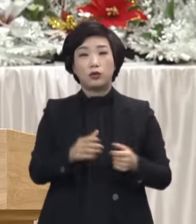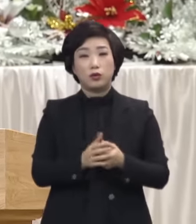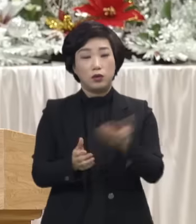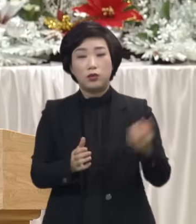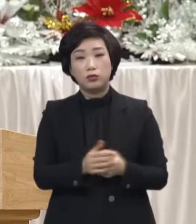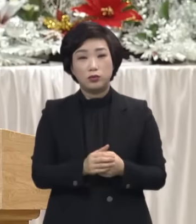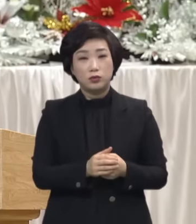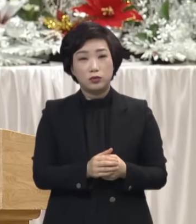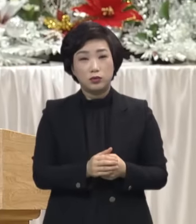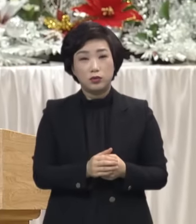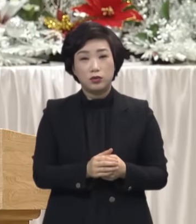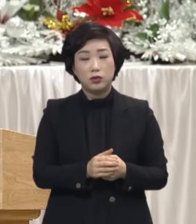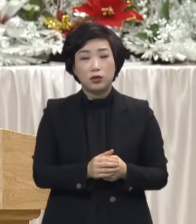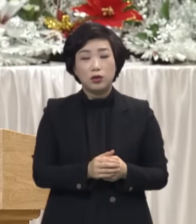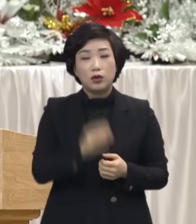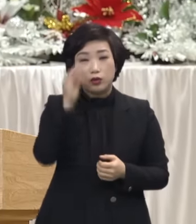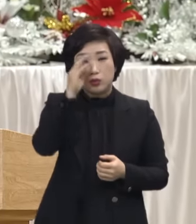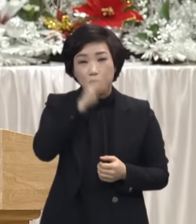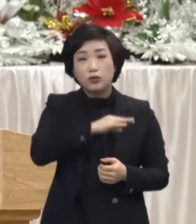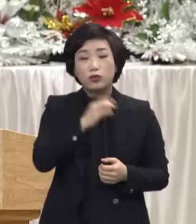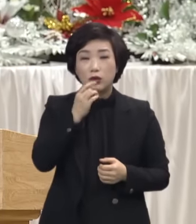줄 거 아니야. 있어야.